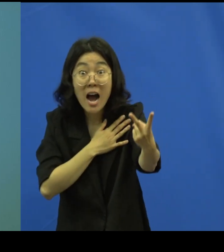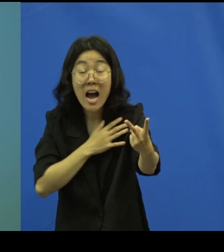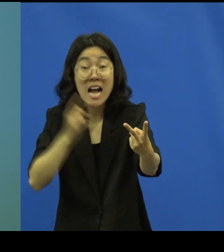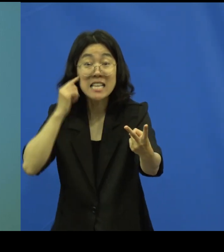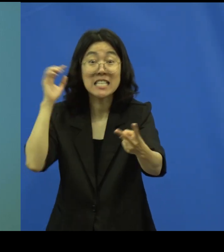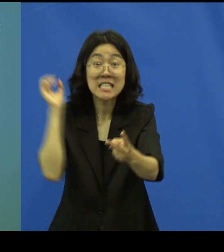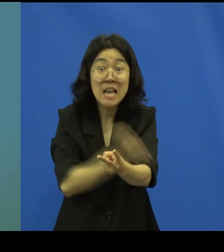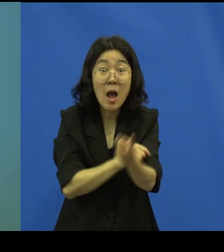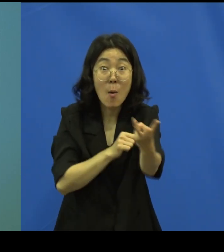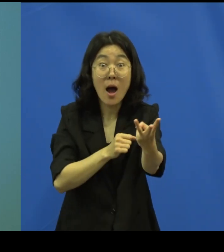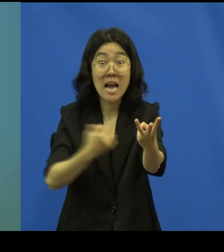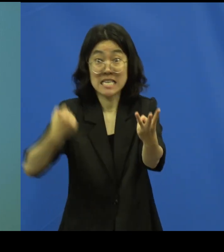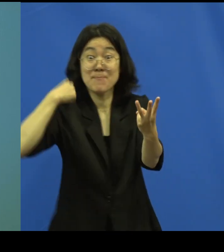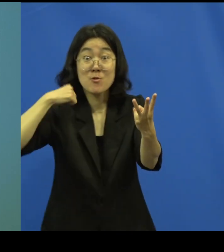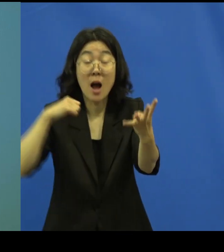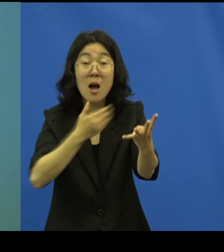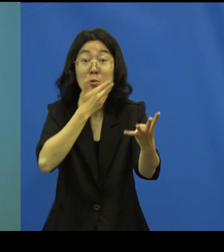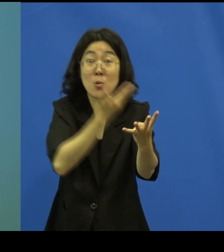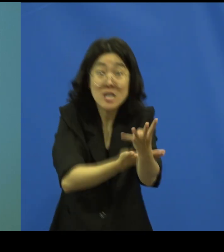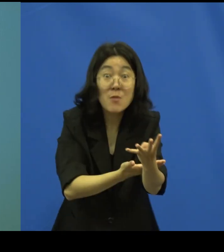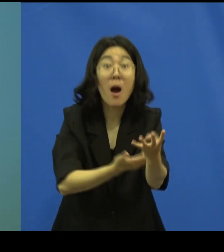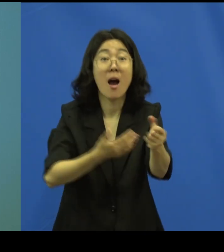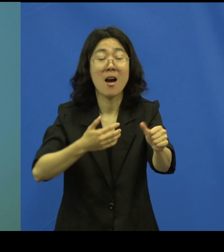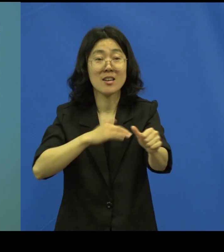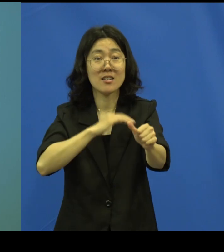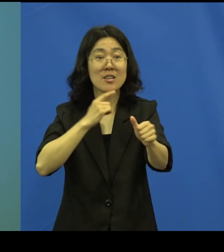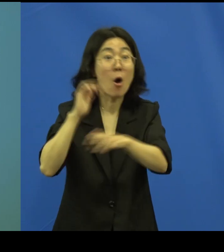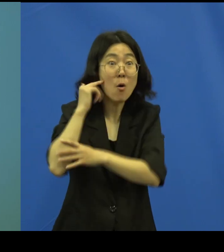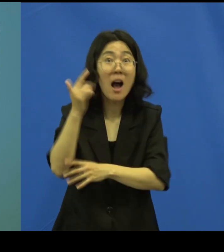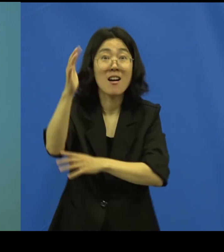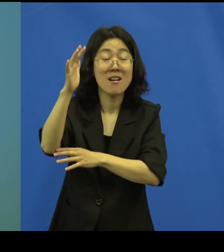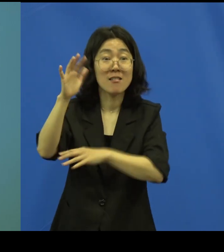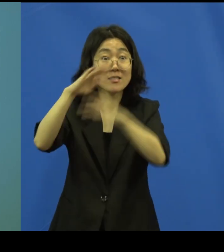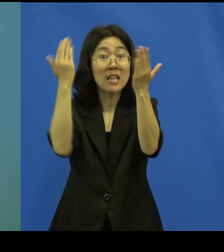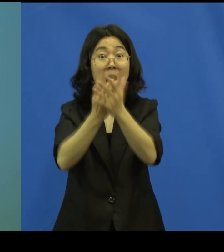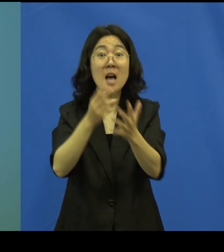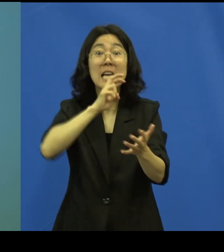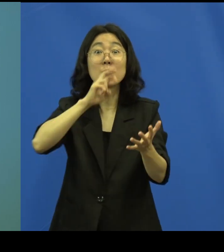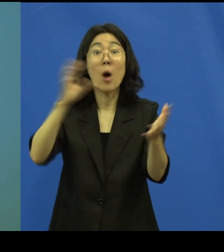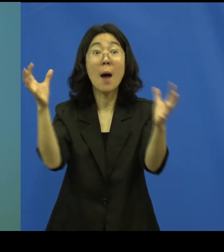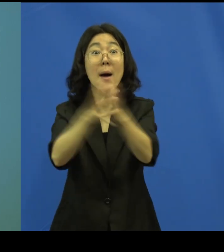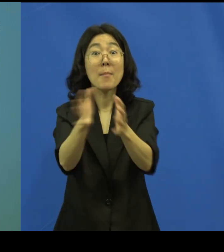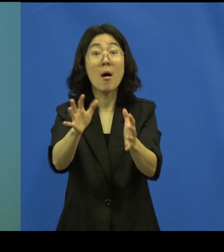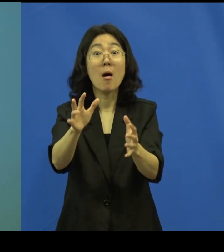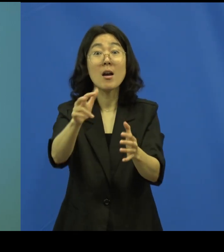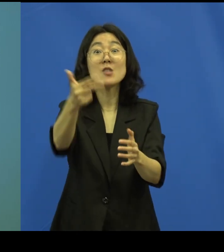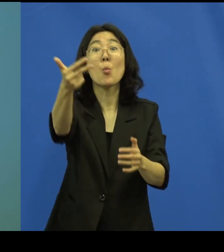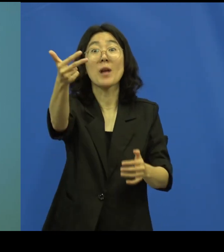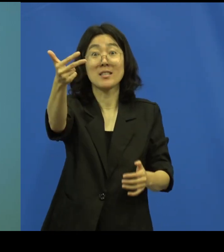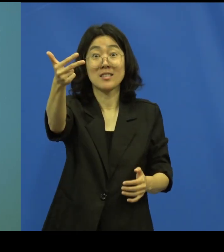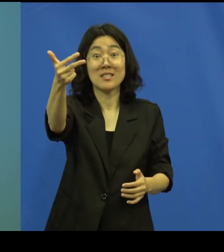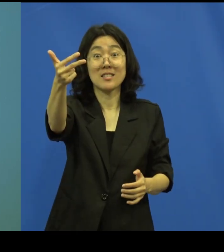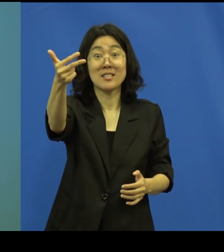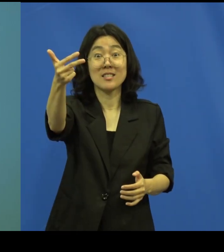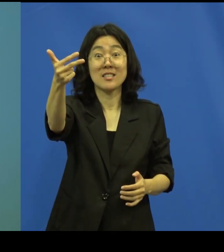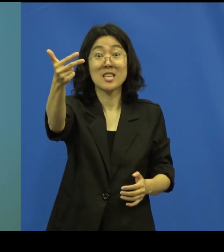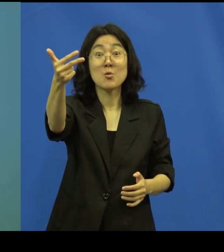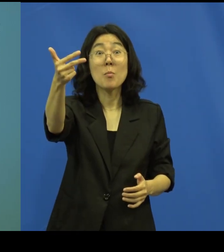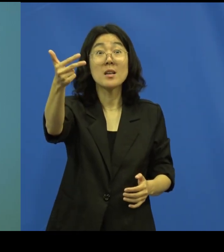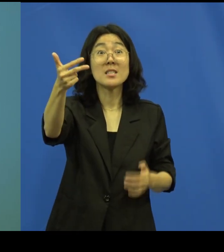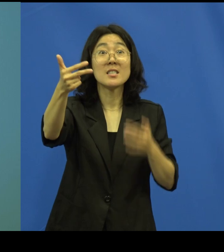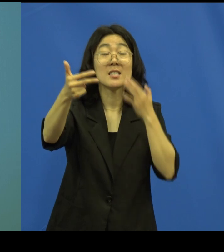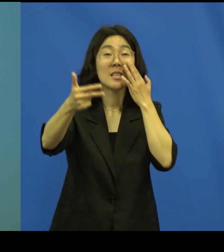지혜와 힘과 존귀와 영광과 찬송을. 몇 가지죠? 여러분들 보시라고